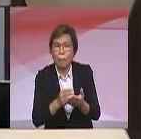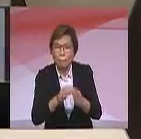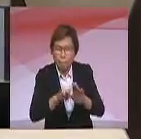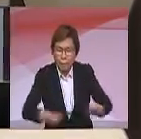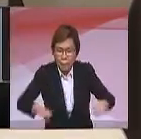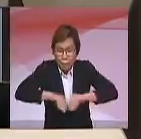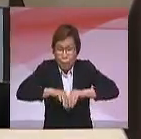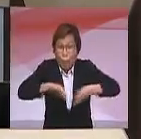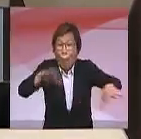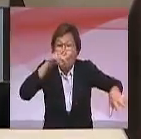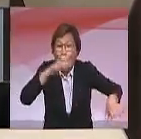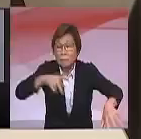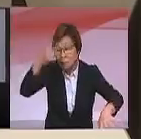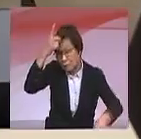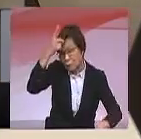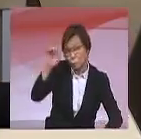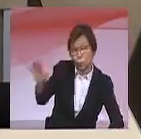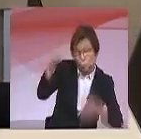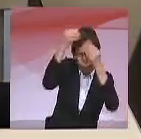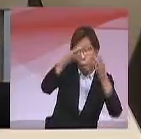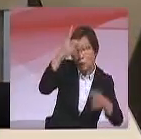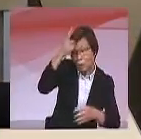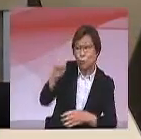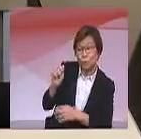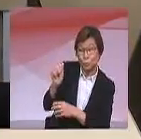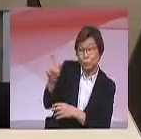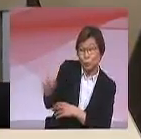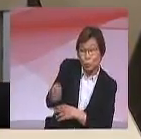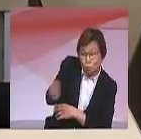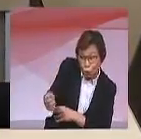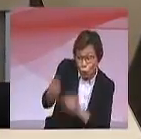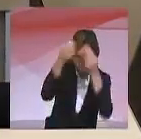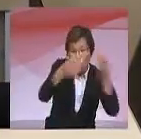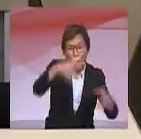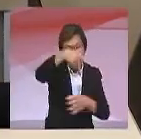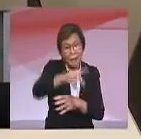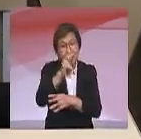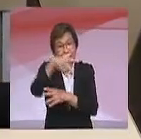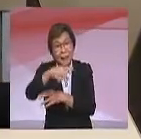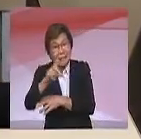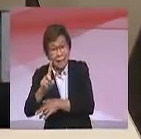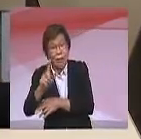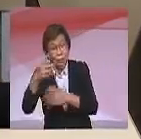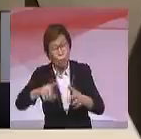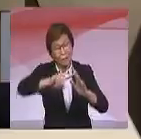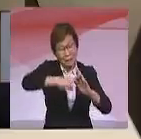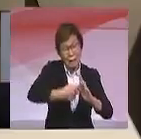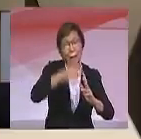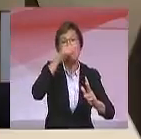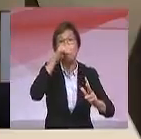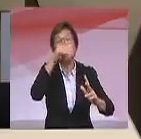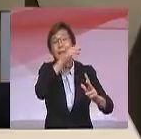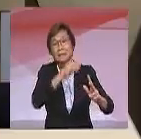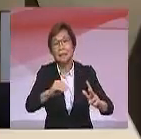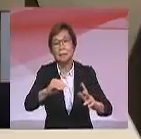Melaka bahawa Datuk Seri sendiri yang telah mengumumkan bahawa PKPD telah dilaksanakan di Melaka